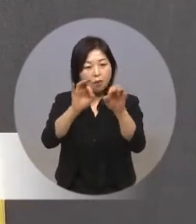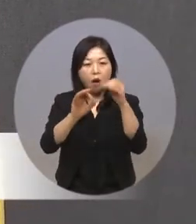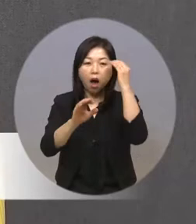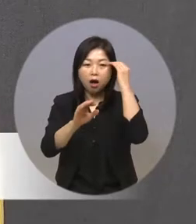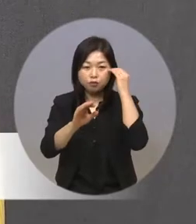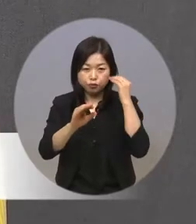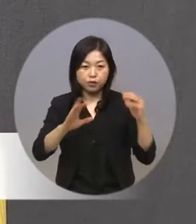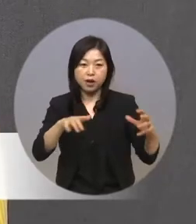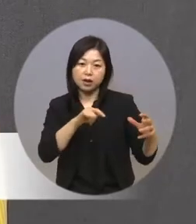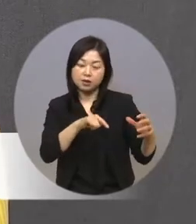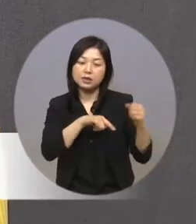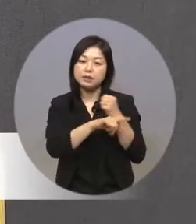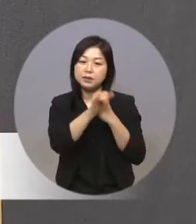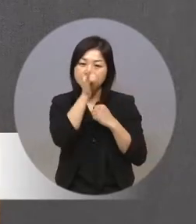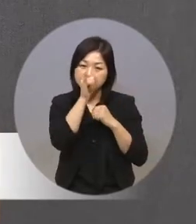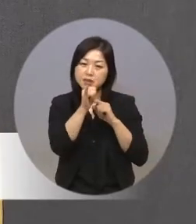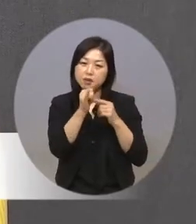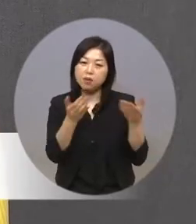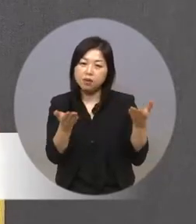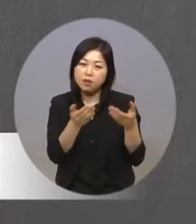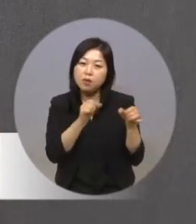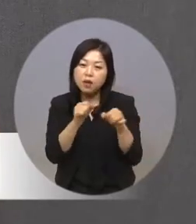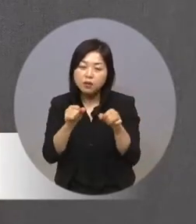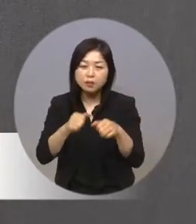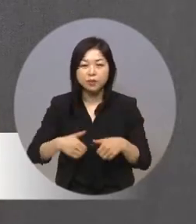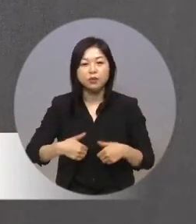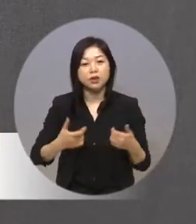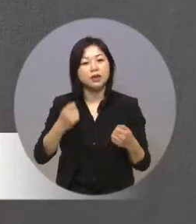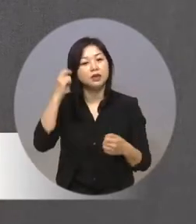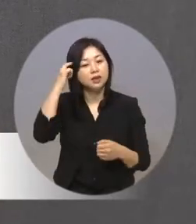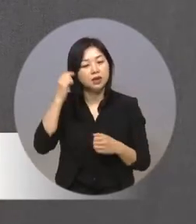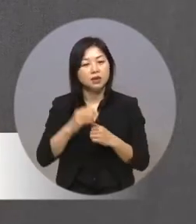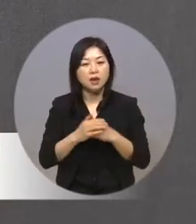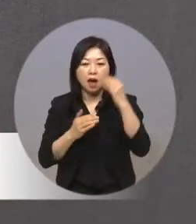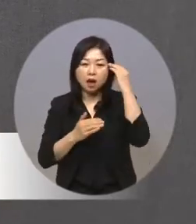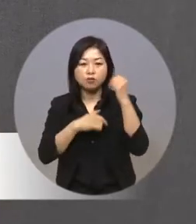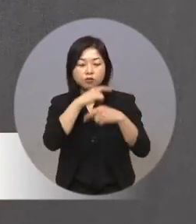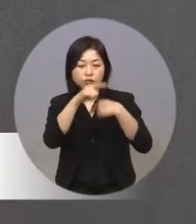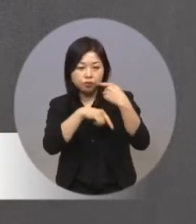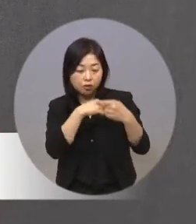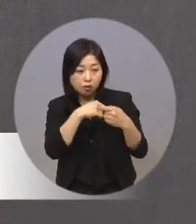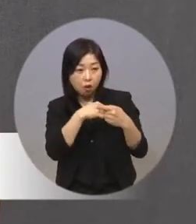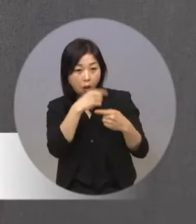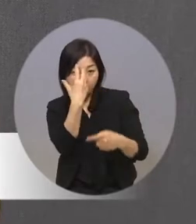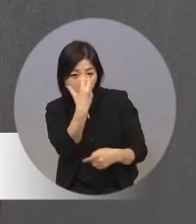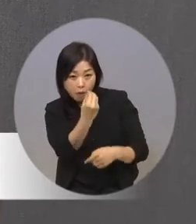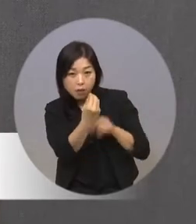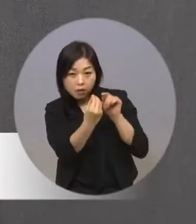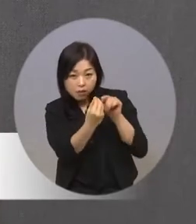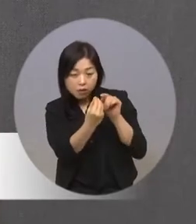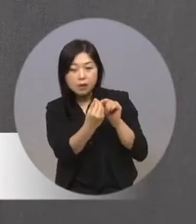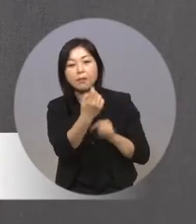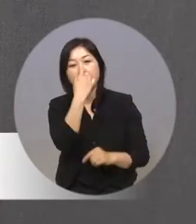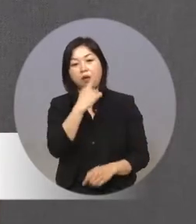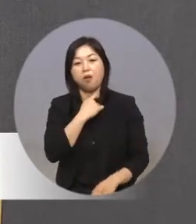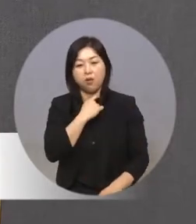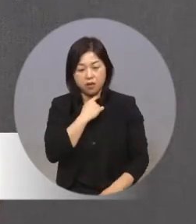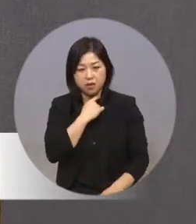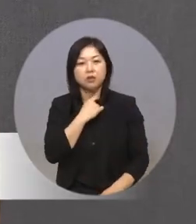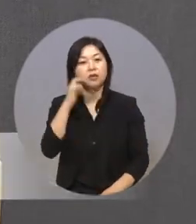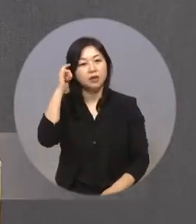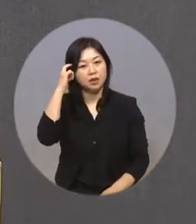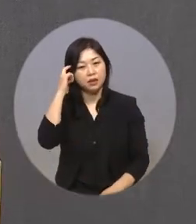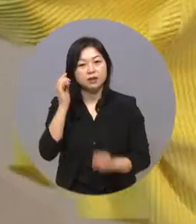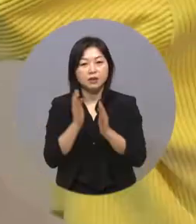의미 있는 일을 해야겠다라고 생각을 해서 마침 한국 수어를 접하게 됐고 이걸 해야겠다, 배워야겠다 이렇게